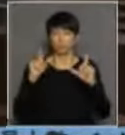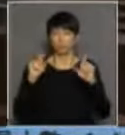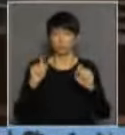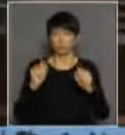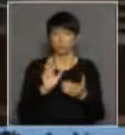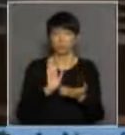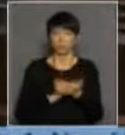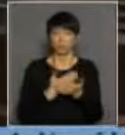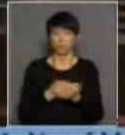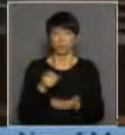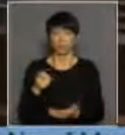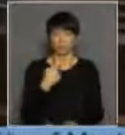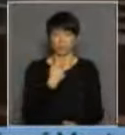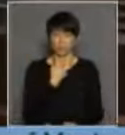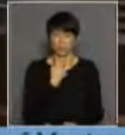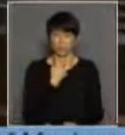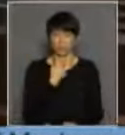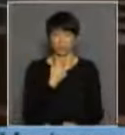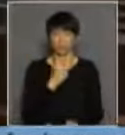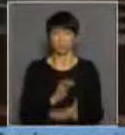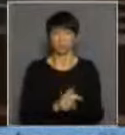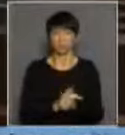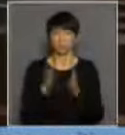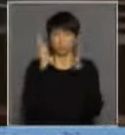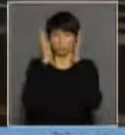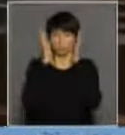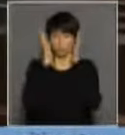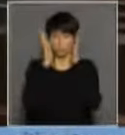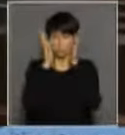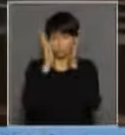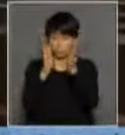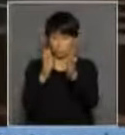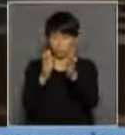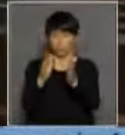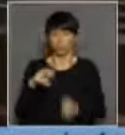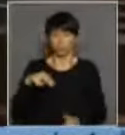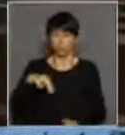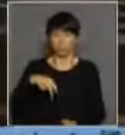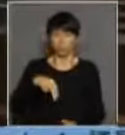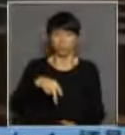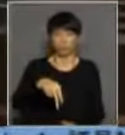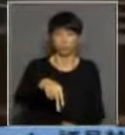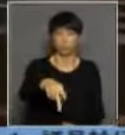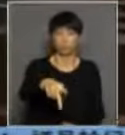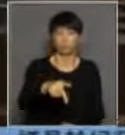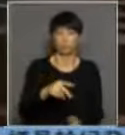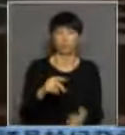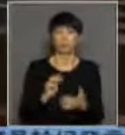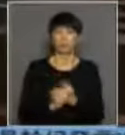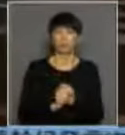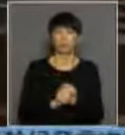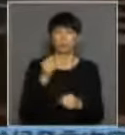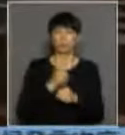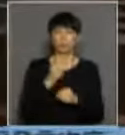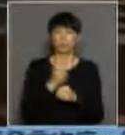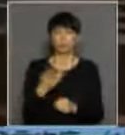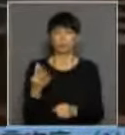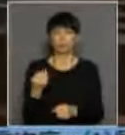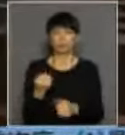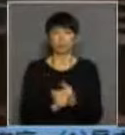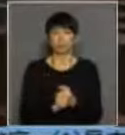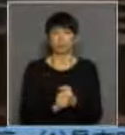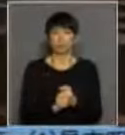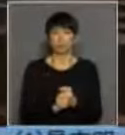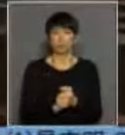需要嘅係一個好正面嘅向前行嘅結論，就話、是、我能夠可以咧做某幾樣嘢，我嘗試